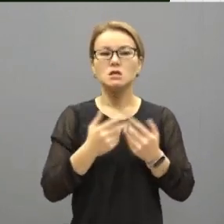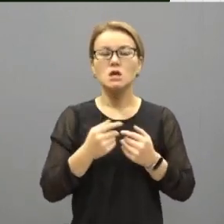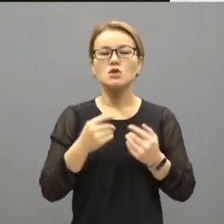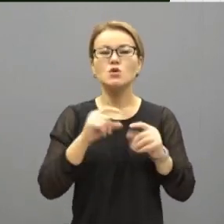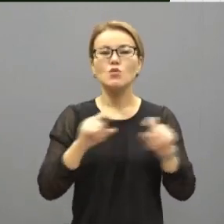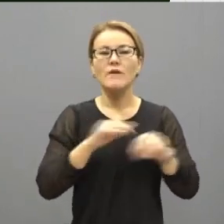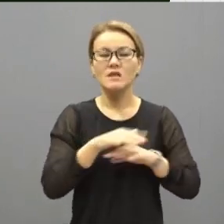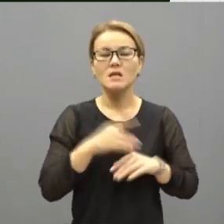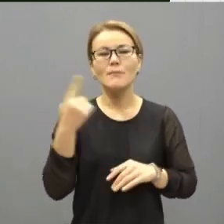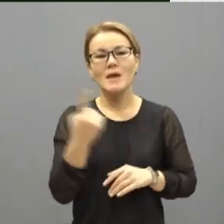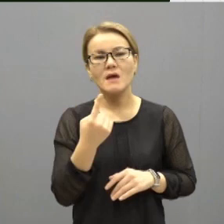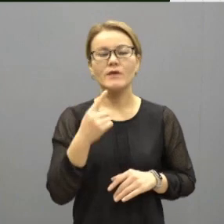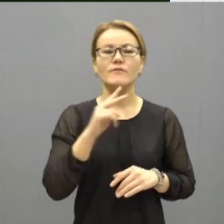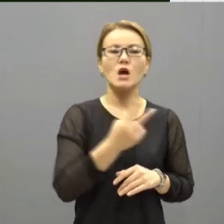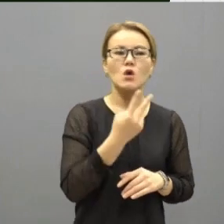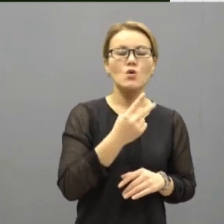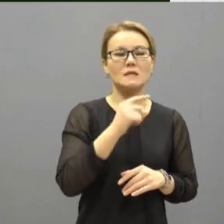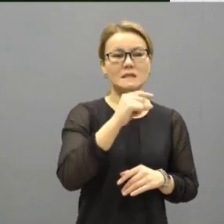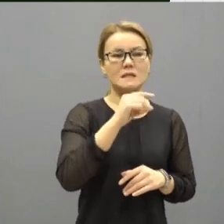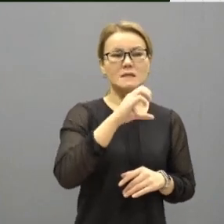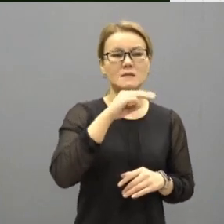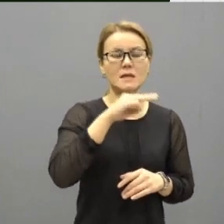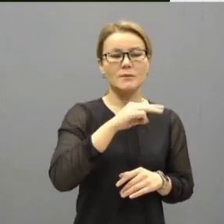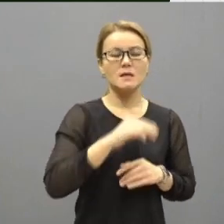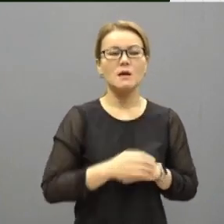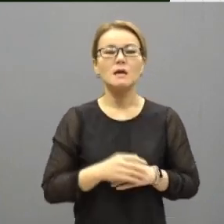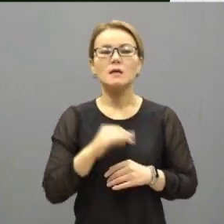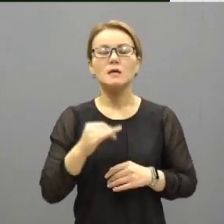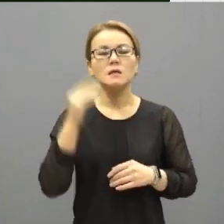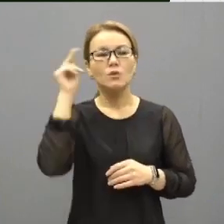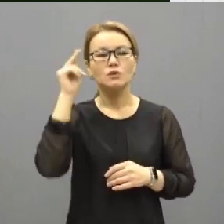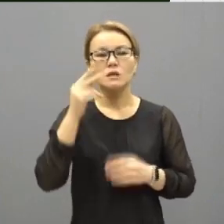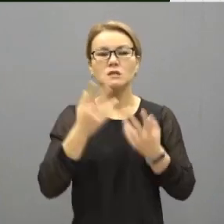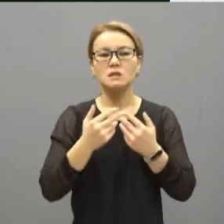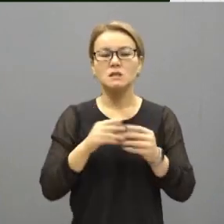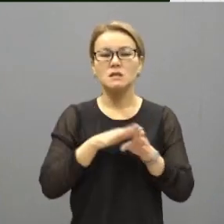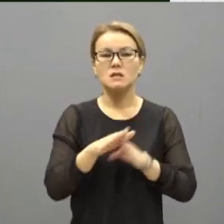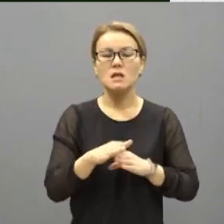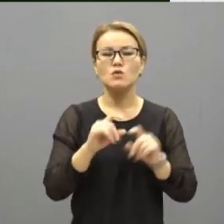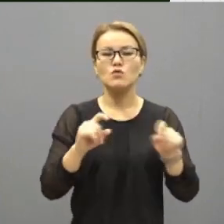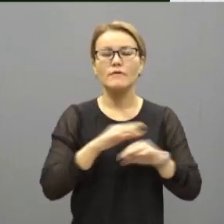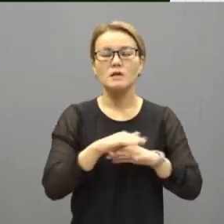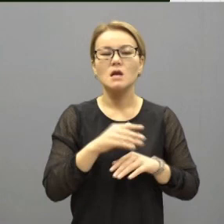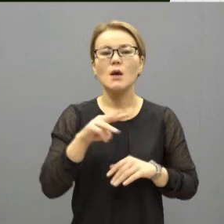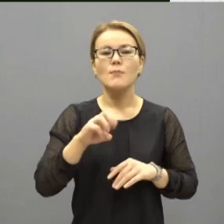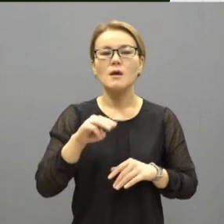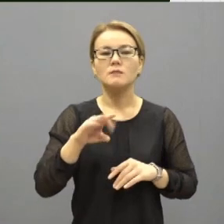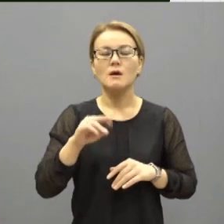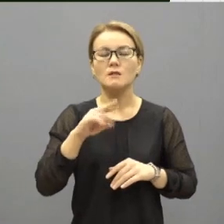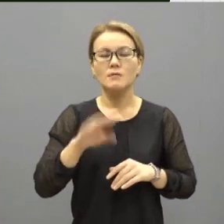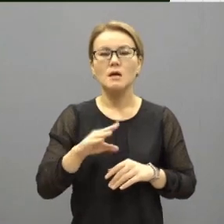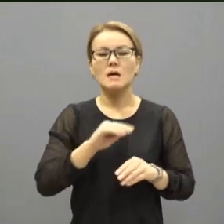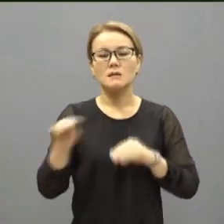решения уравнений первой и второй степени и научились решать целые уравнения методом разложения на